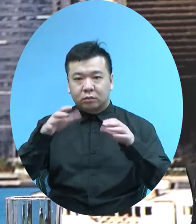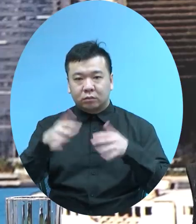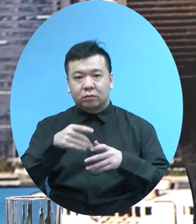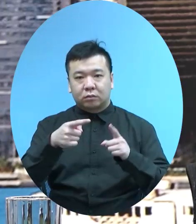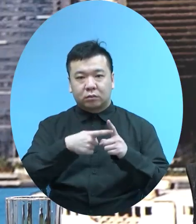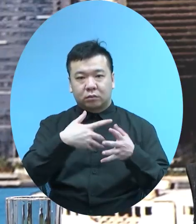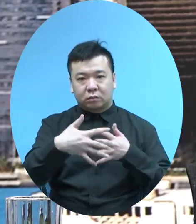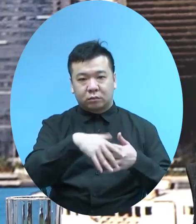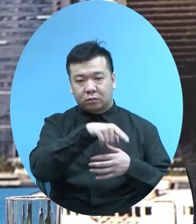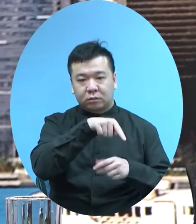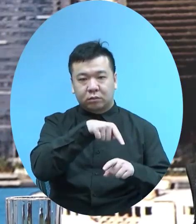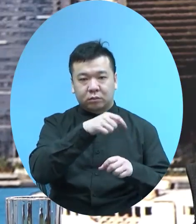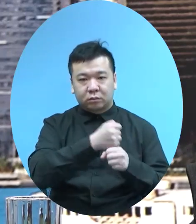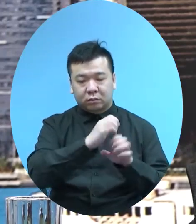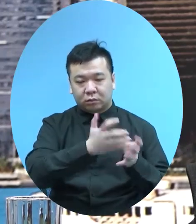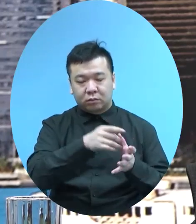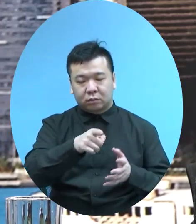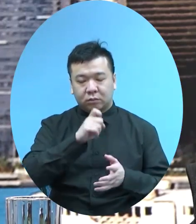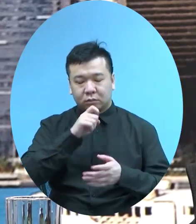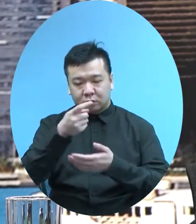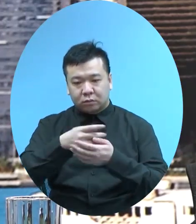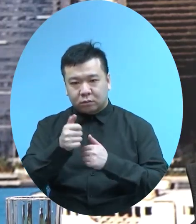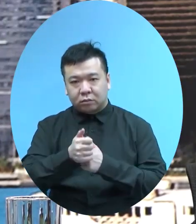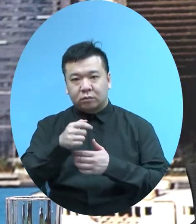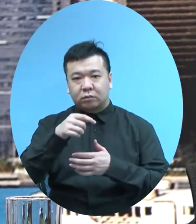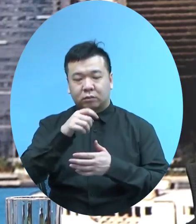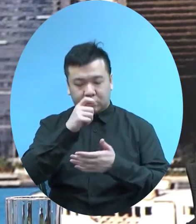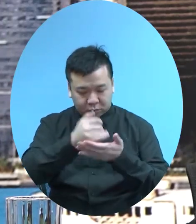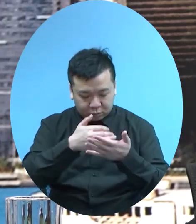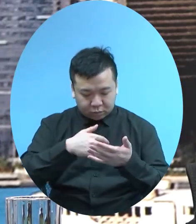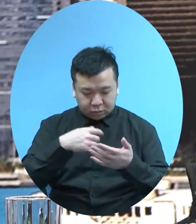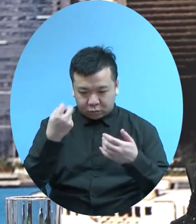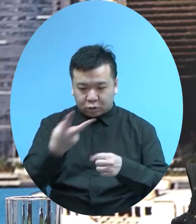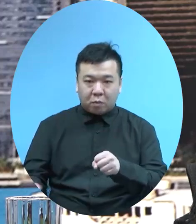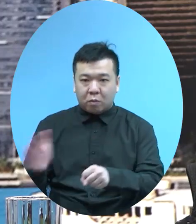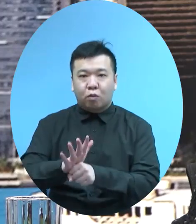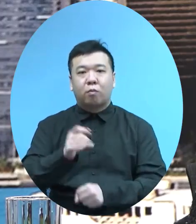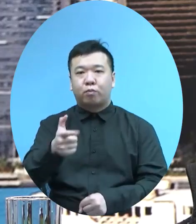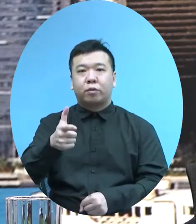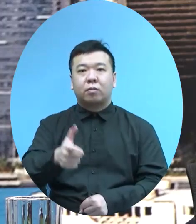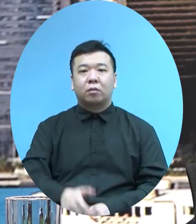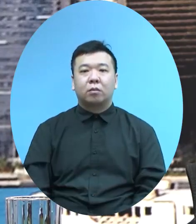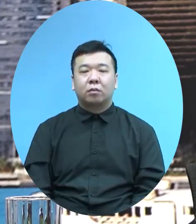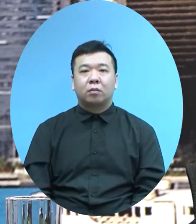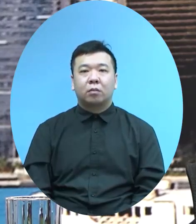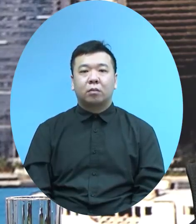人事部而家咧就都跟進緊，咁所以我就即係冇再其他補充啦。咁另外，